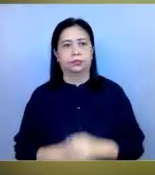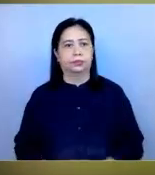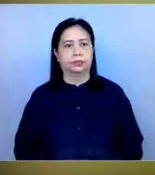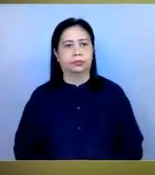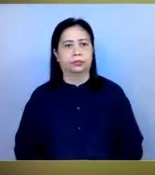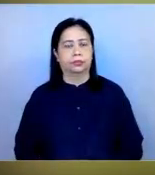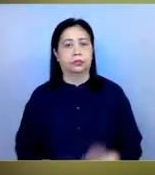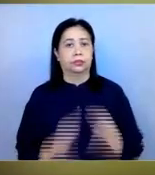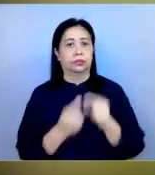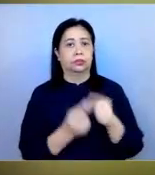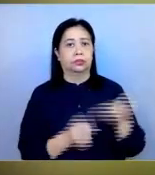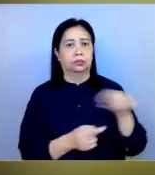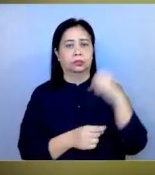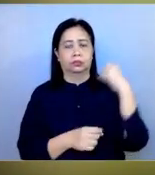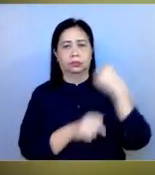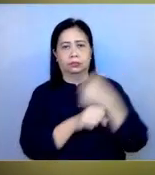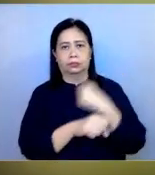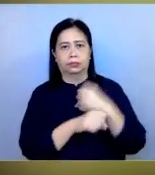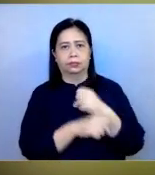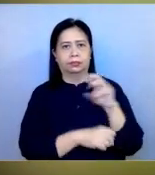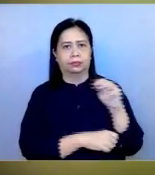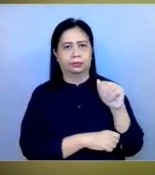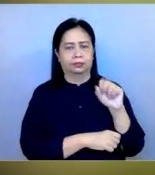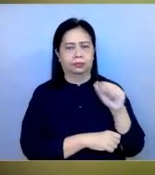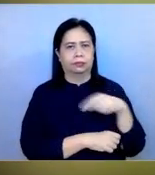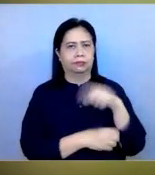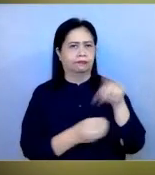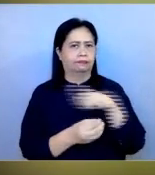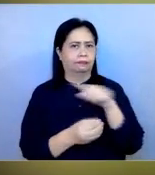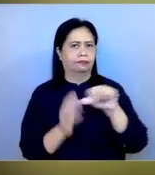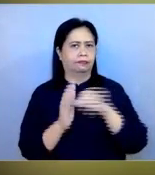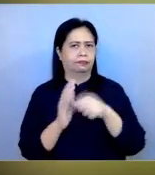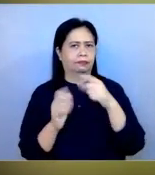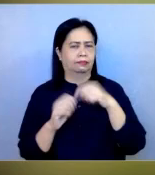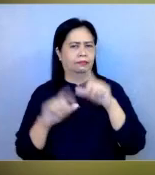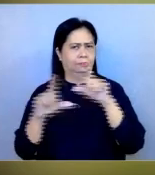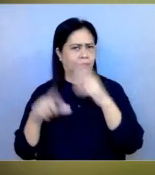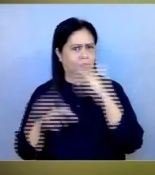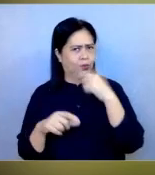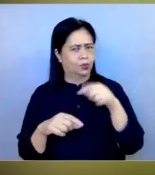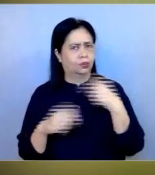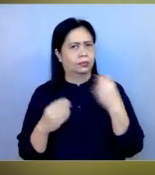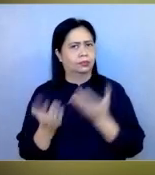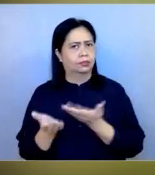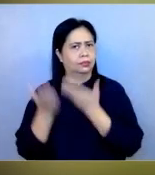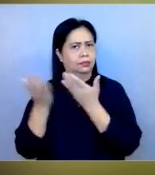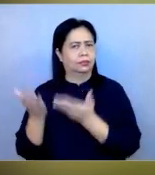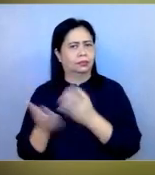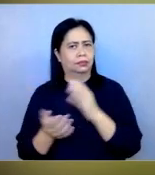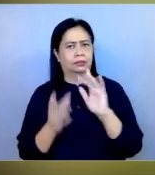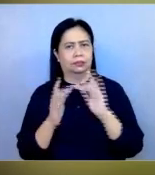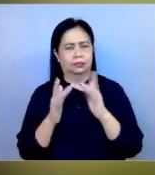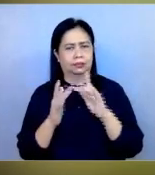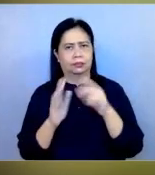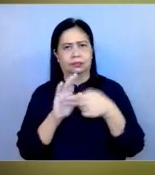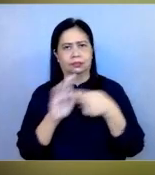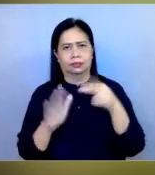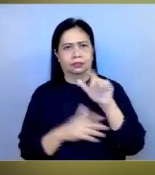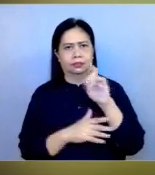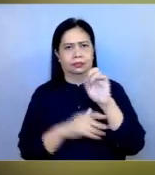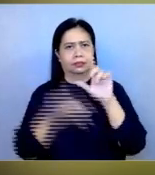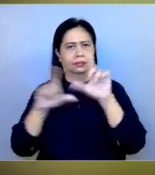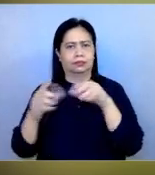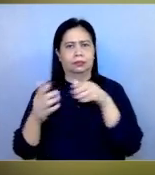niyang laban ng MASA, mariinkanon din na ang umano'y state-sponsored na paghahain ng cyberlibel charges laban kay Bello.